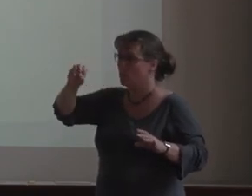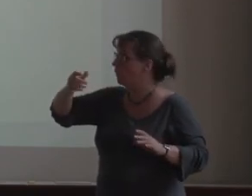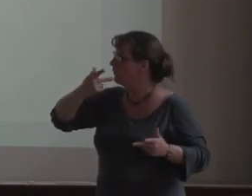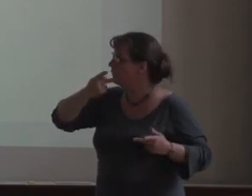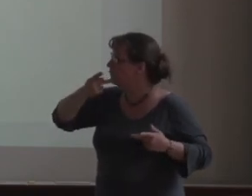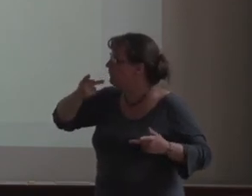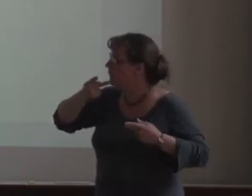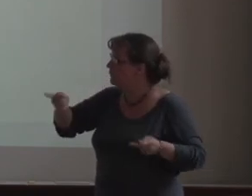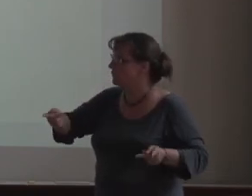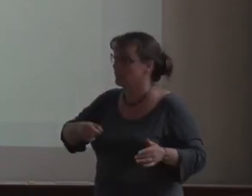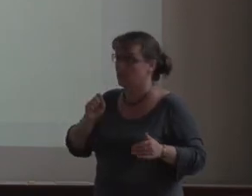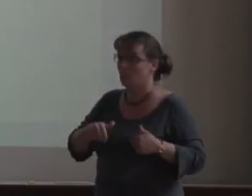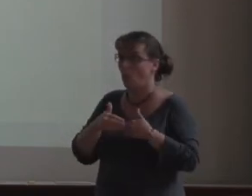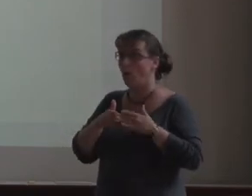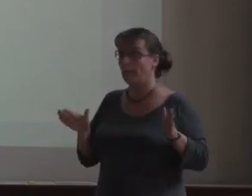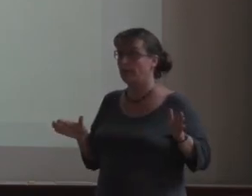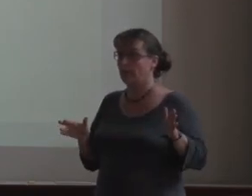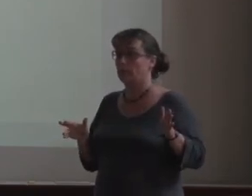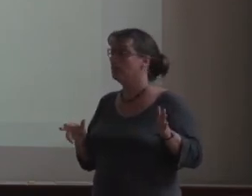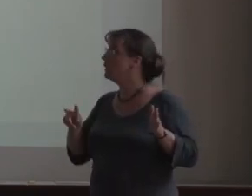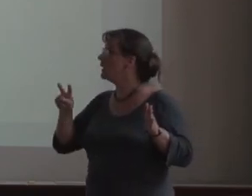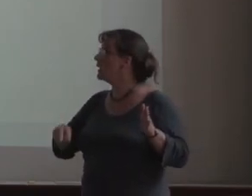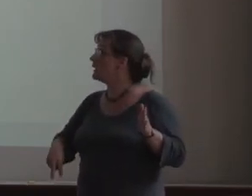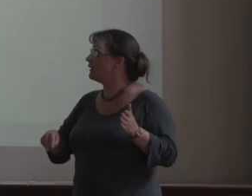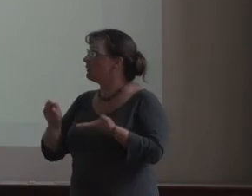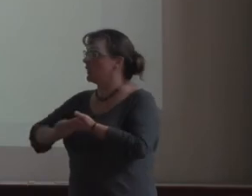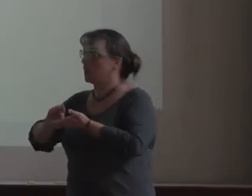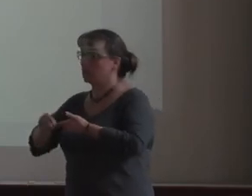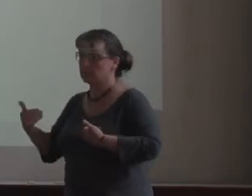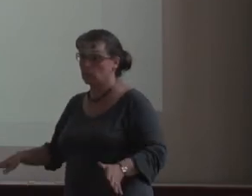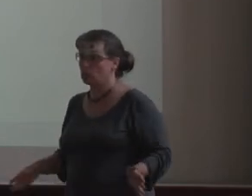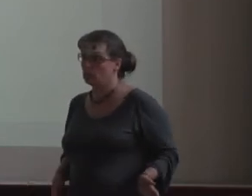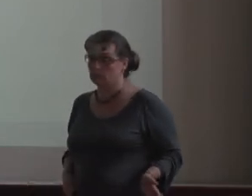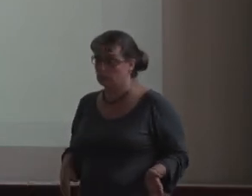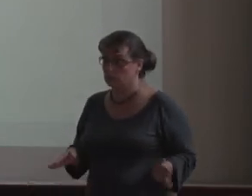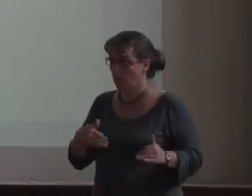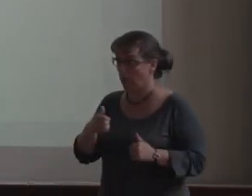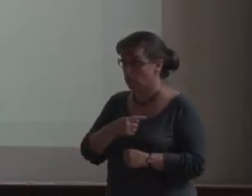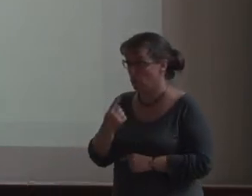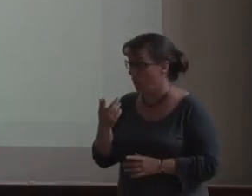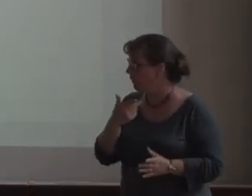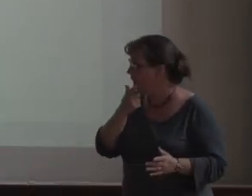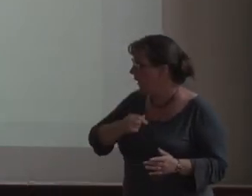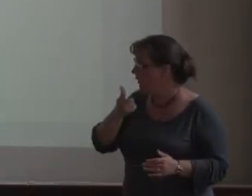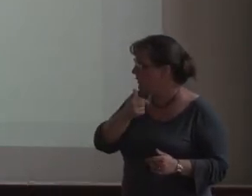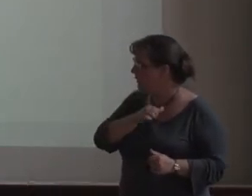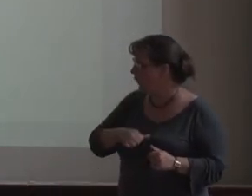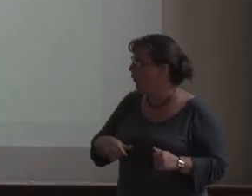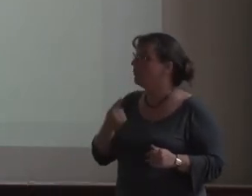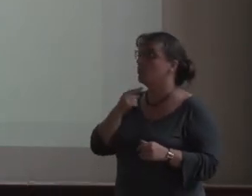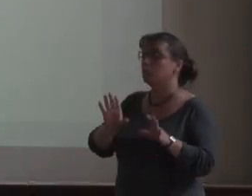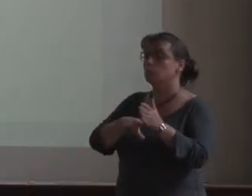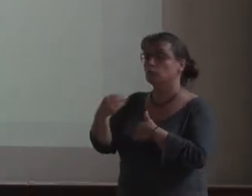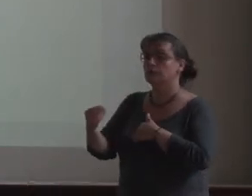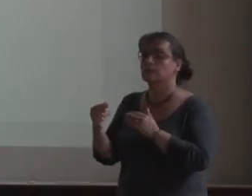Sous Linux, on fait juste open et read et write. Ça, c'est assez génial. Ça marche tout seul. Pour l'USB, donc là, on utilise un module tout